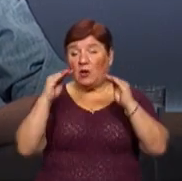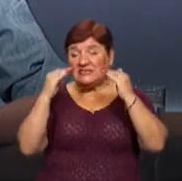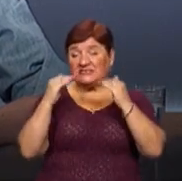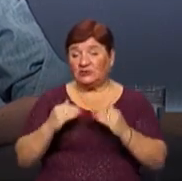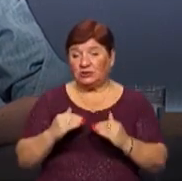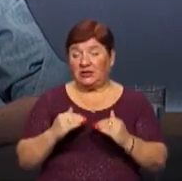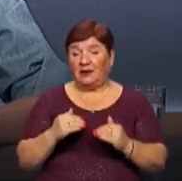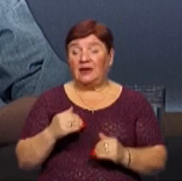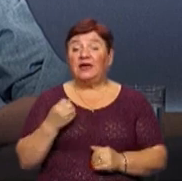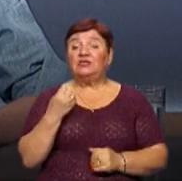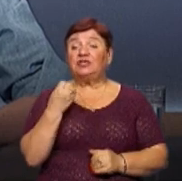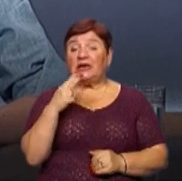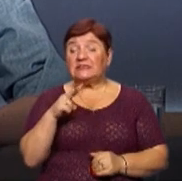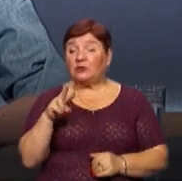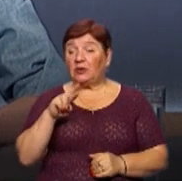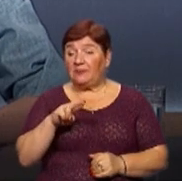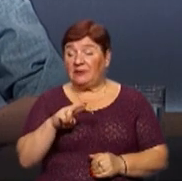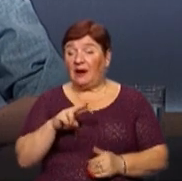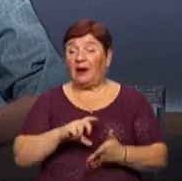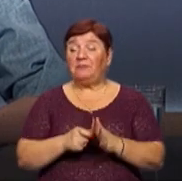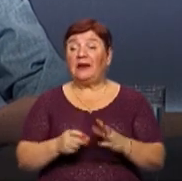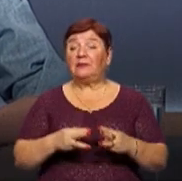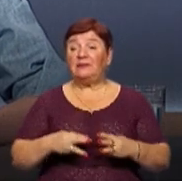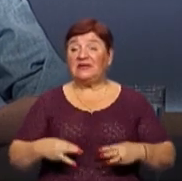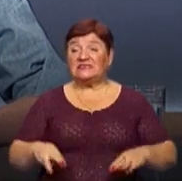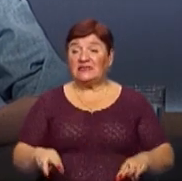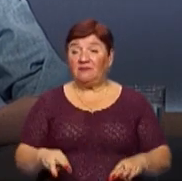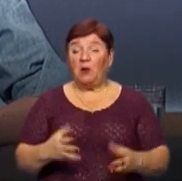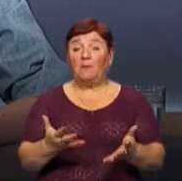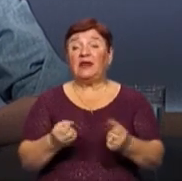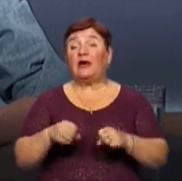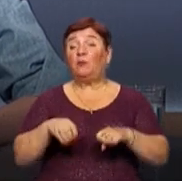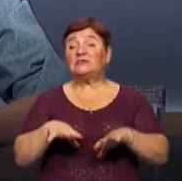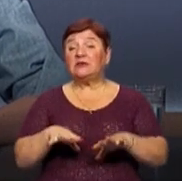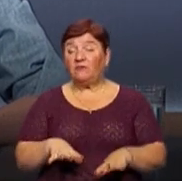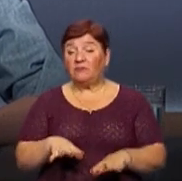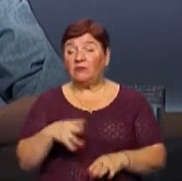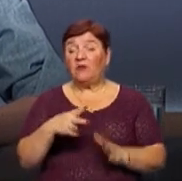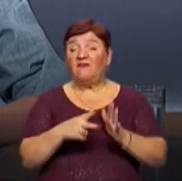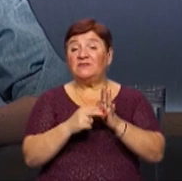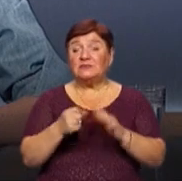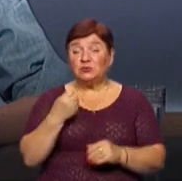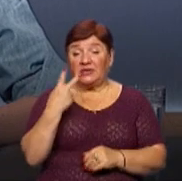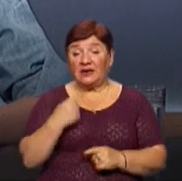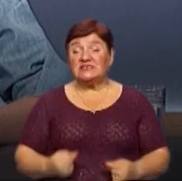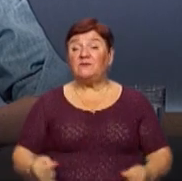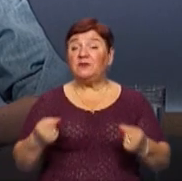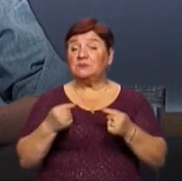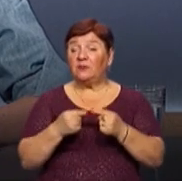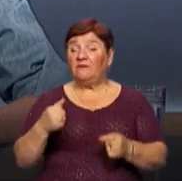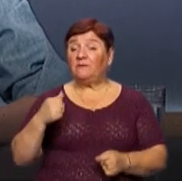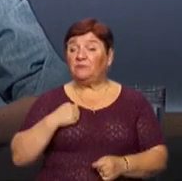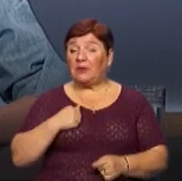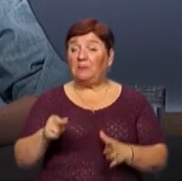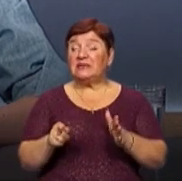зниження. 14 липня Кабінет міністрів прийняв постанову 713, відповідно до якої